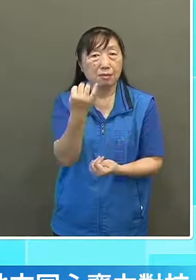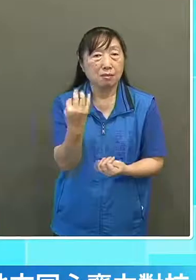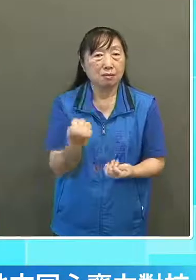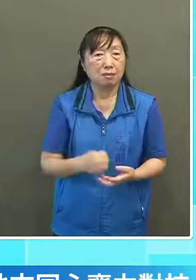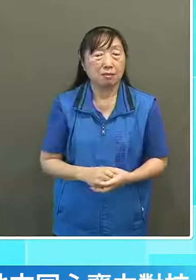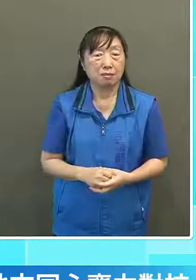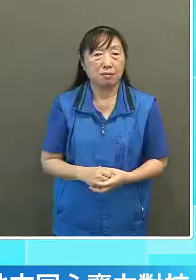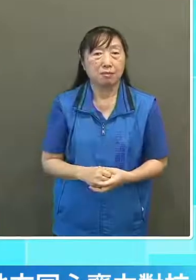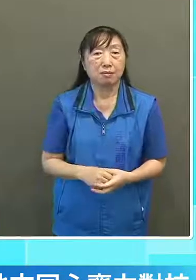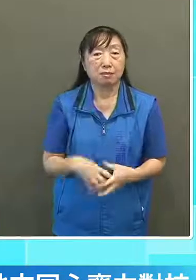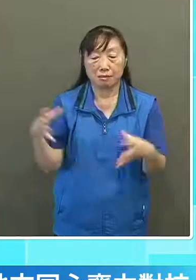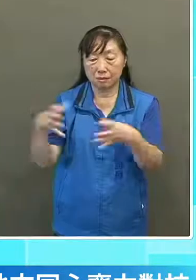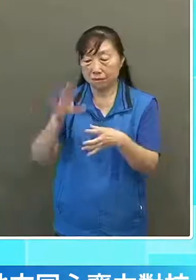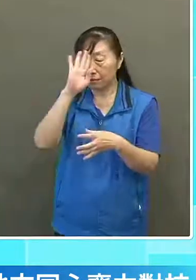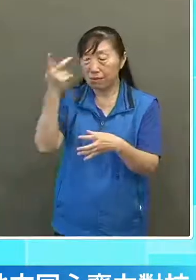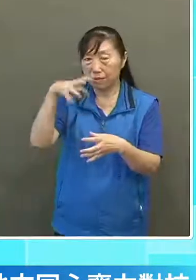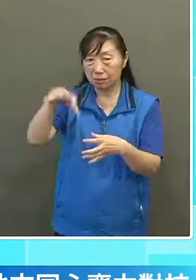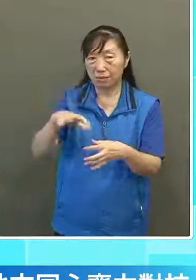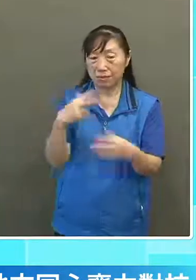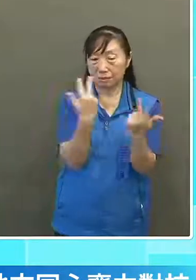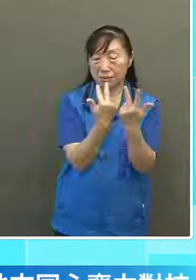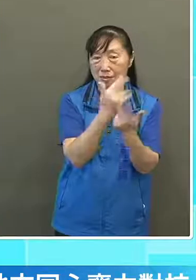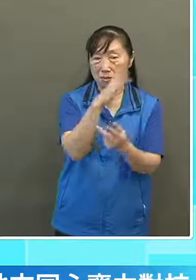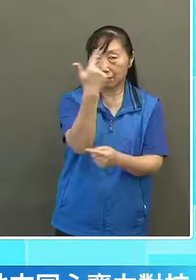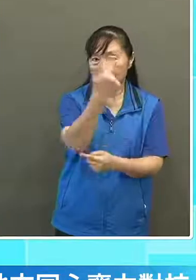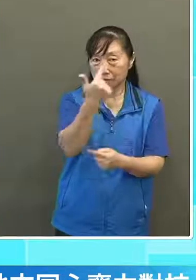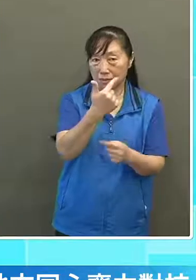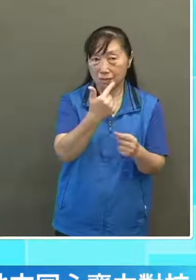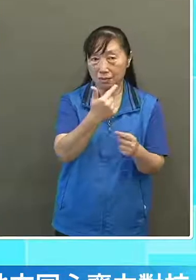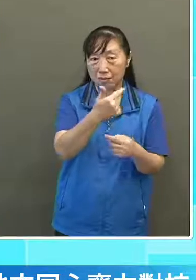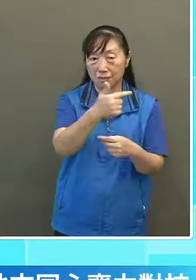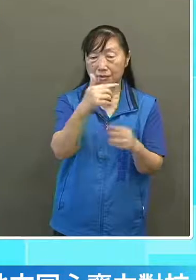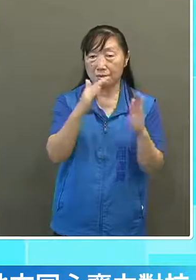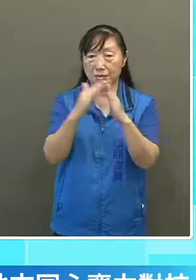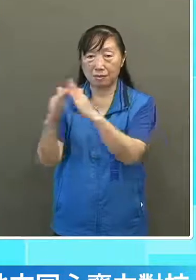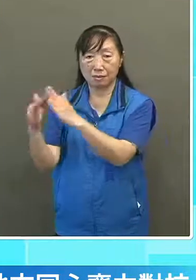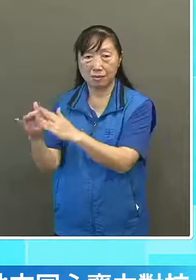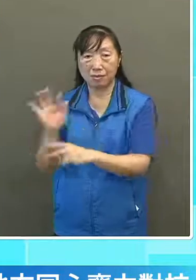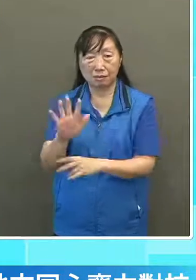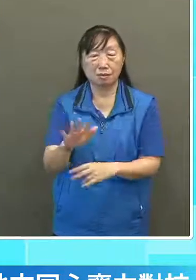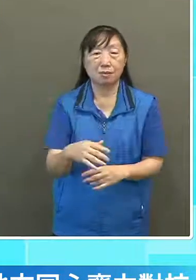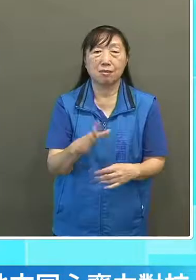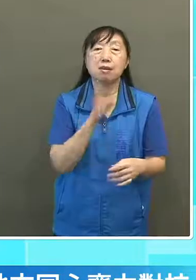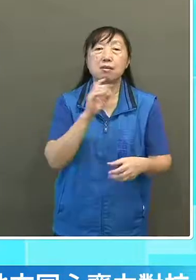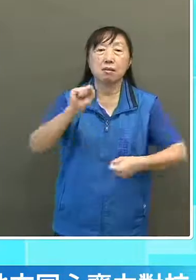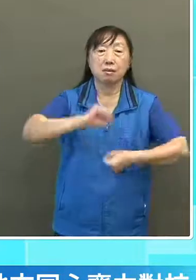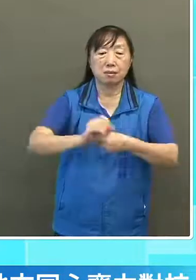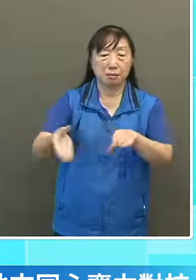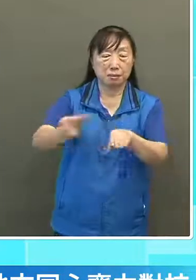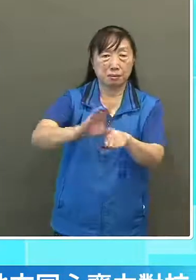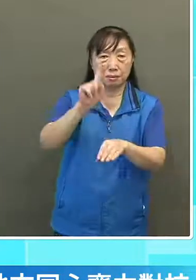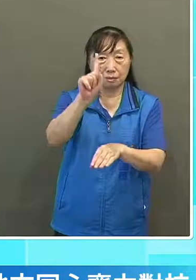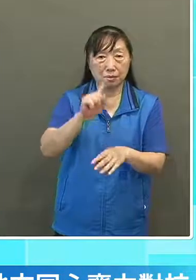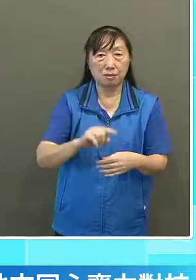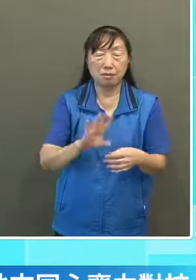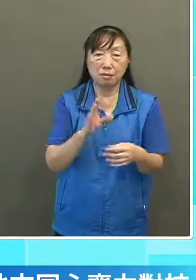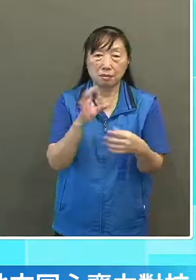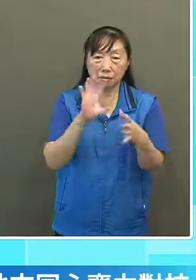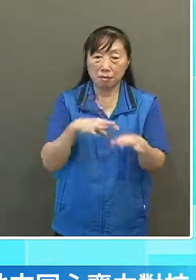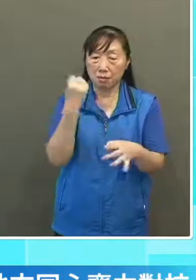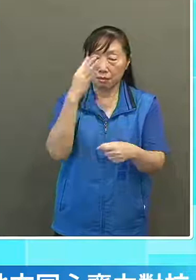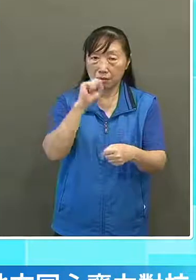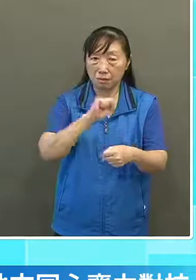然后集中检疫所之前新北有6家，那现在市长说之前说要加一倍，那目前集中检疫所新增